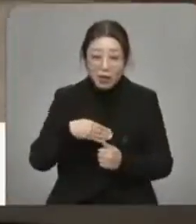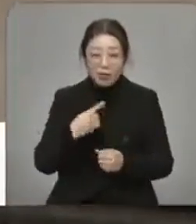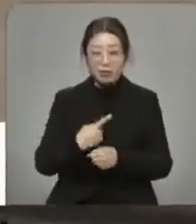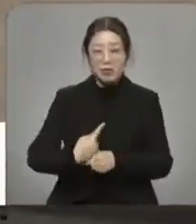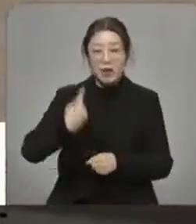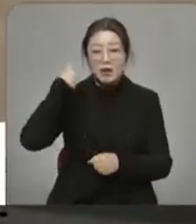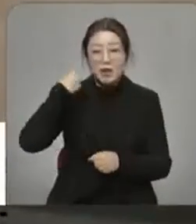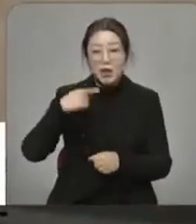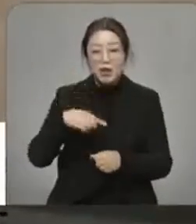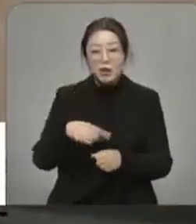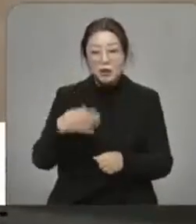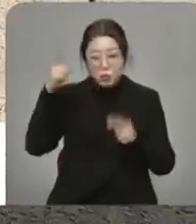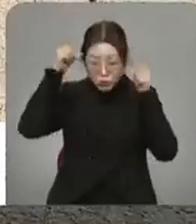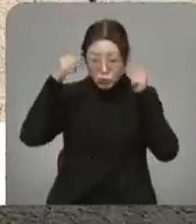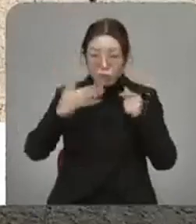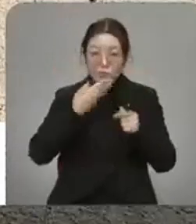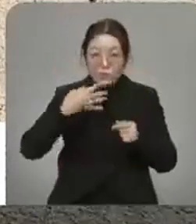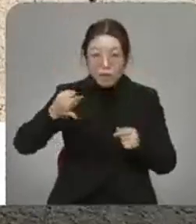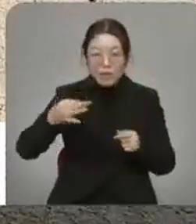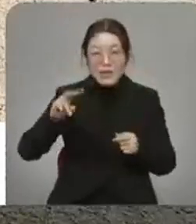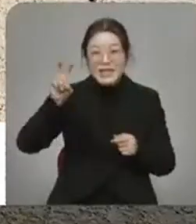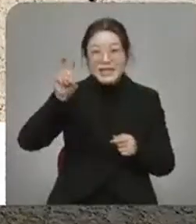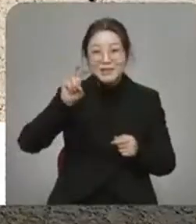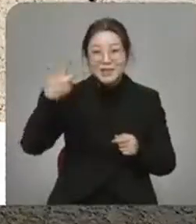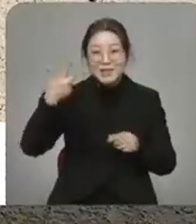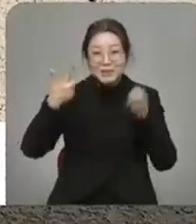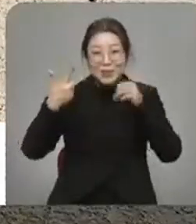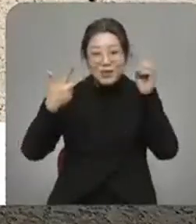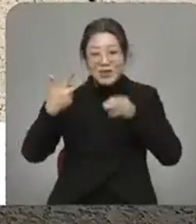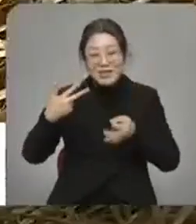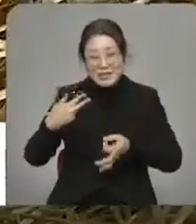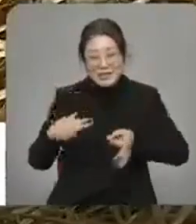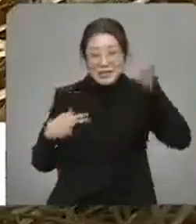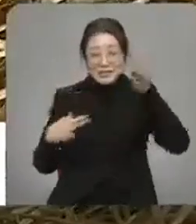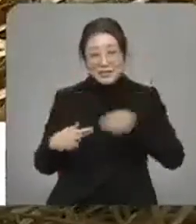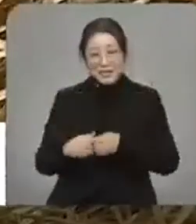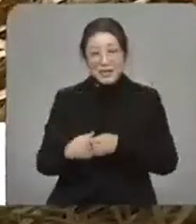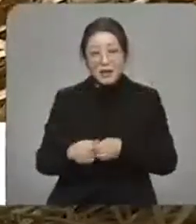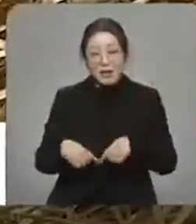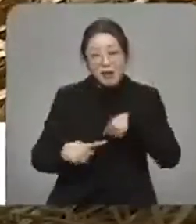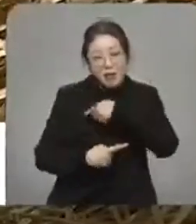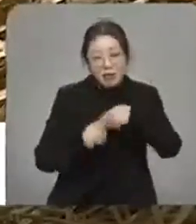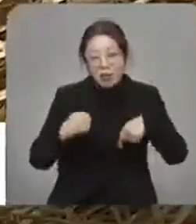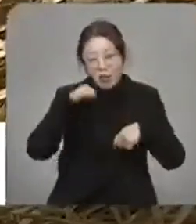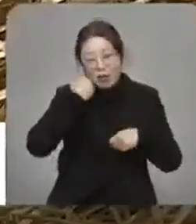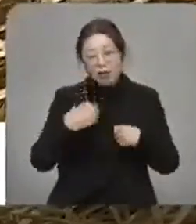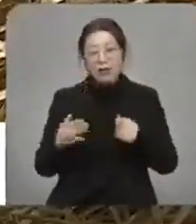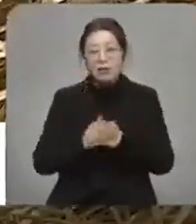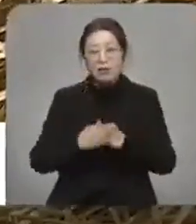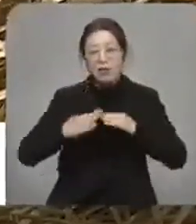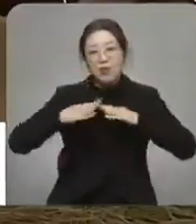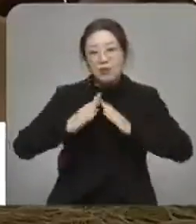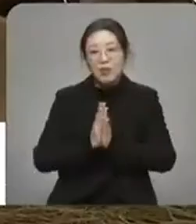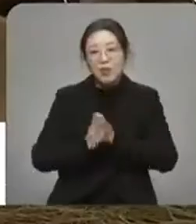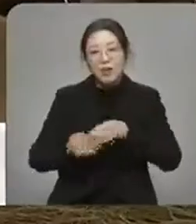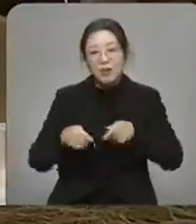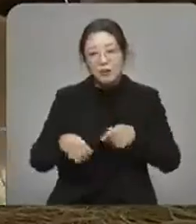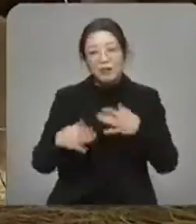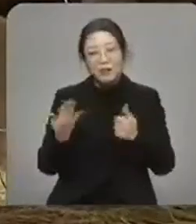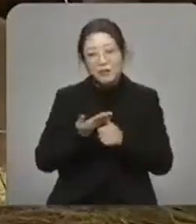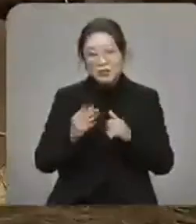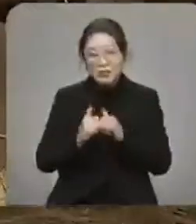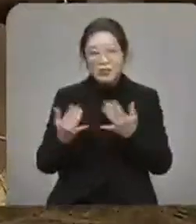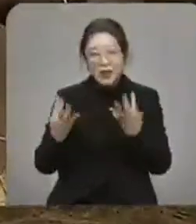1년 동안 소사료 값은 27% 가까이 급등했습니다. 경영상의 어려움으로 폐업을 한 농가까지 생겨나고